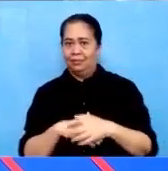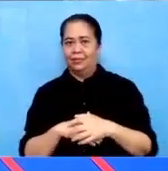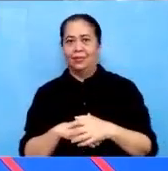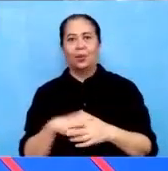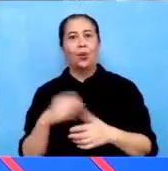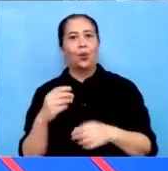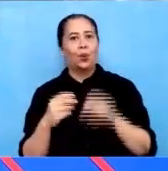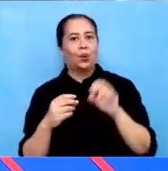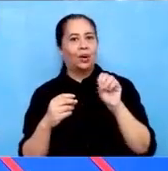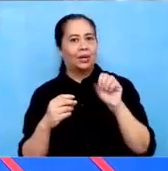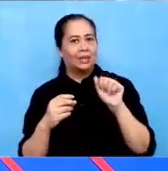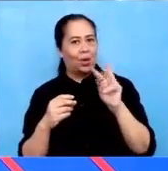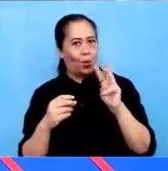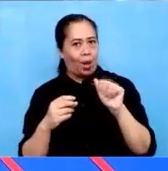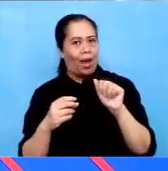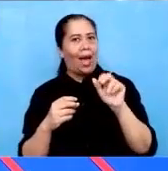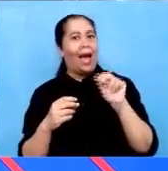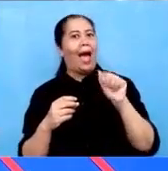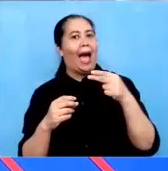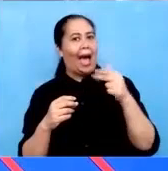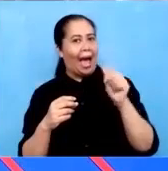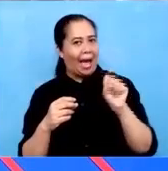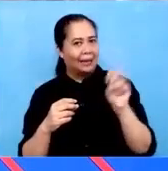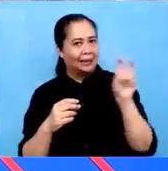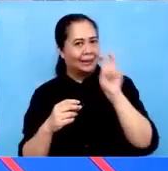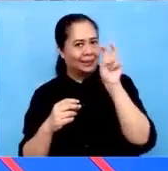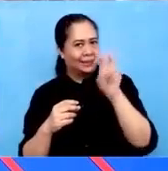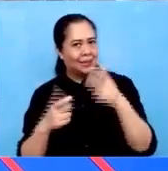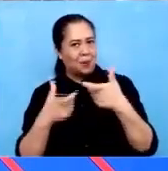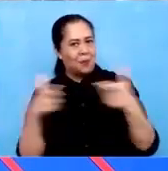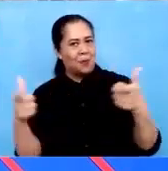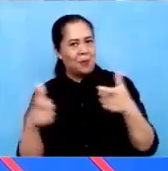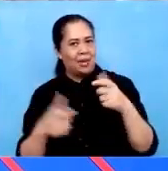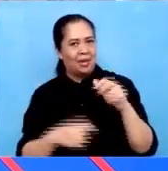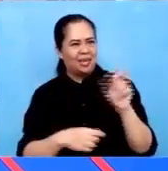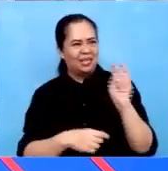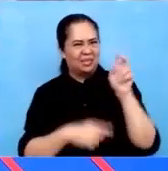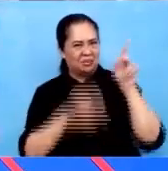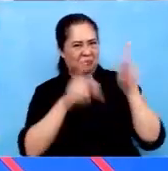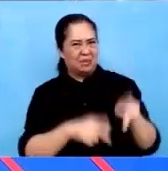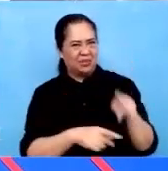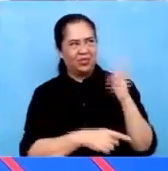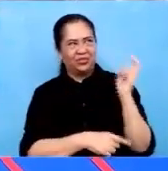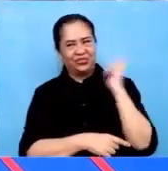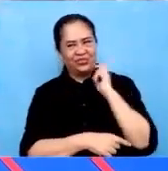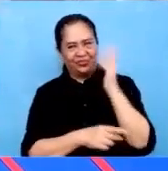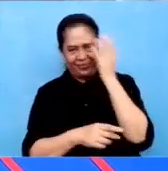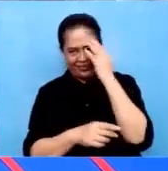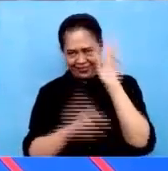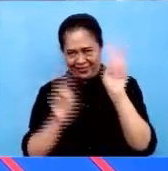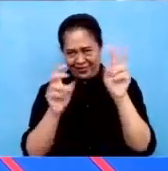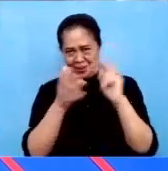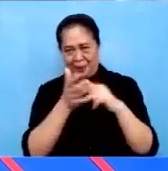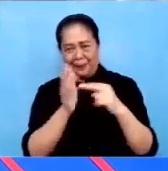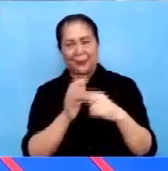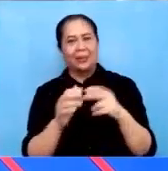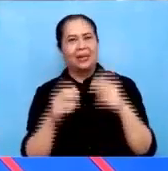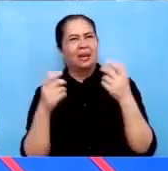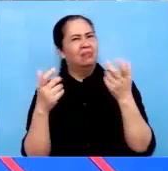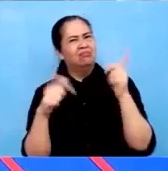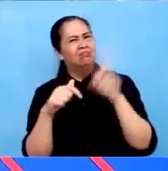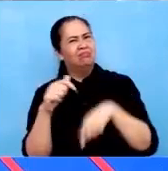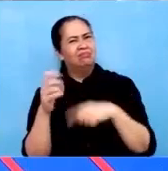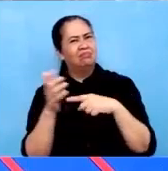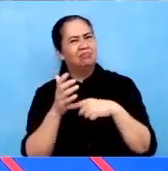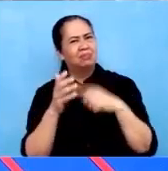hindi ahas. Hindi ahas. Sawa, mahirap pag tao kasi, di ba? Eh, parang hindi ko yata kayang